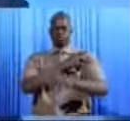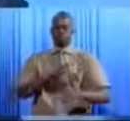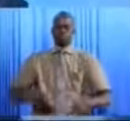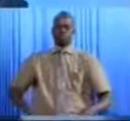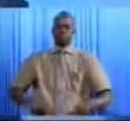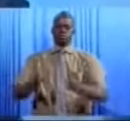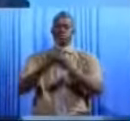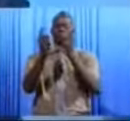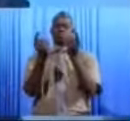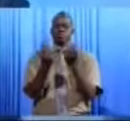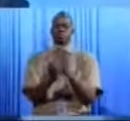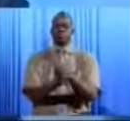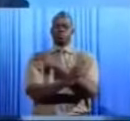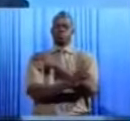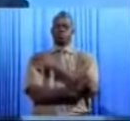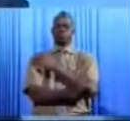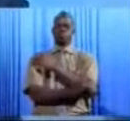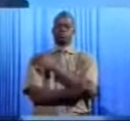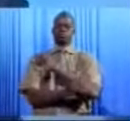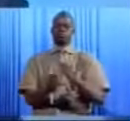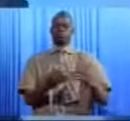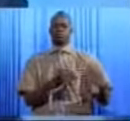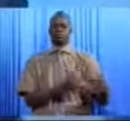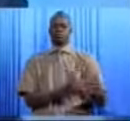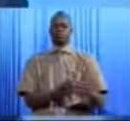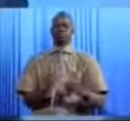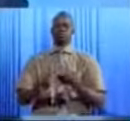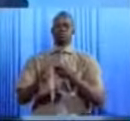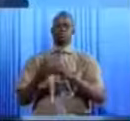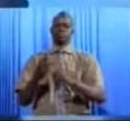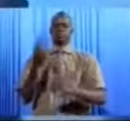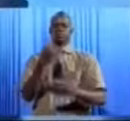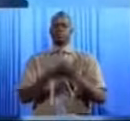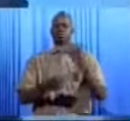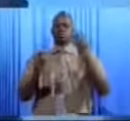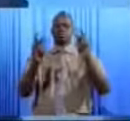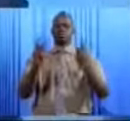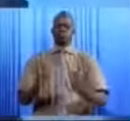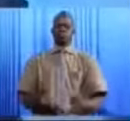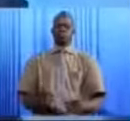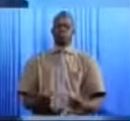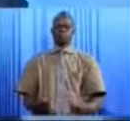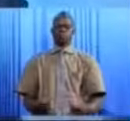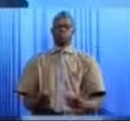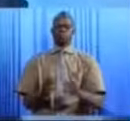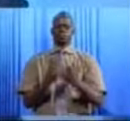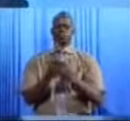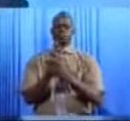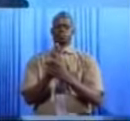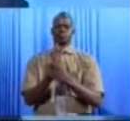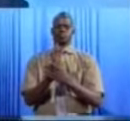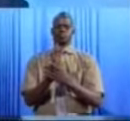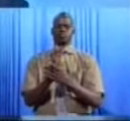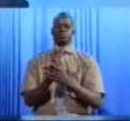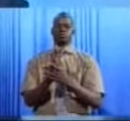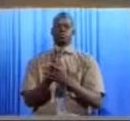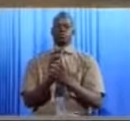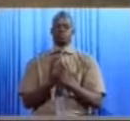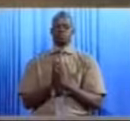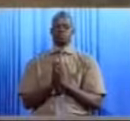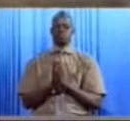voisins et amis quelles sont les personnalités déjà présente dans le capital suivre sur le portail de sylvie bamba